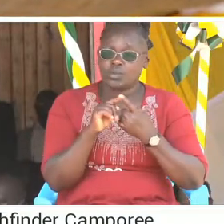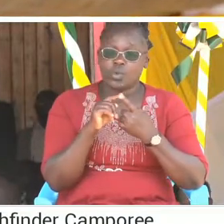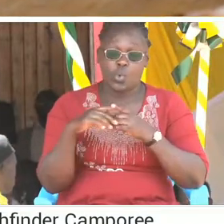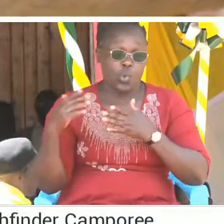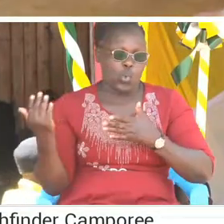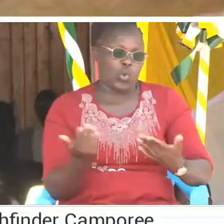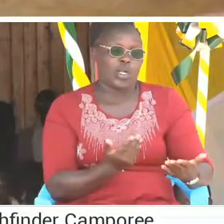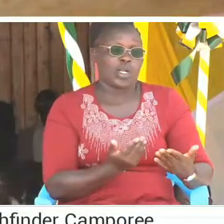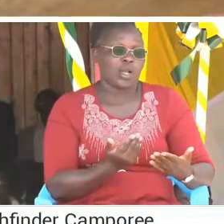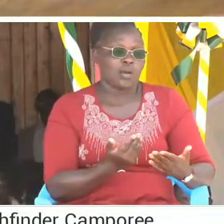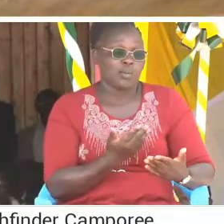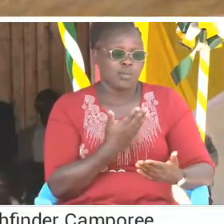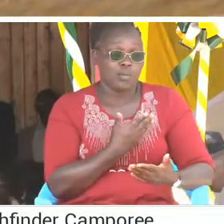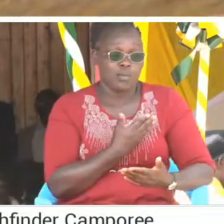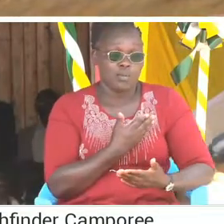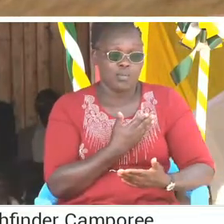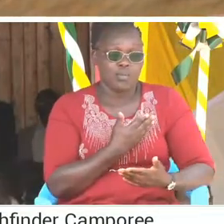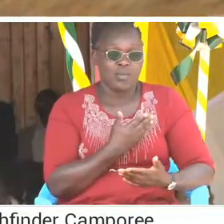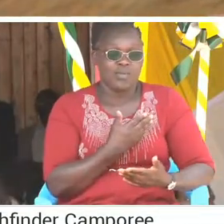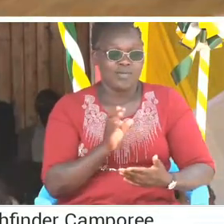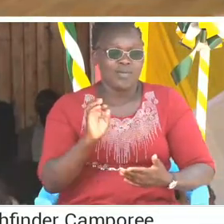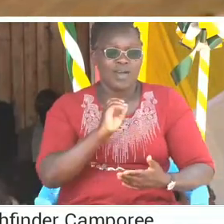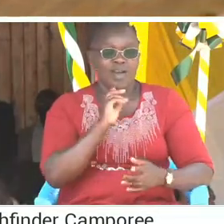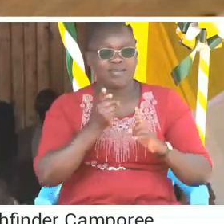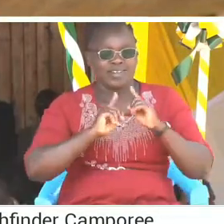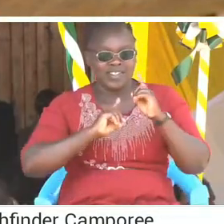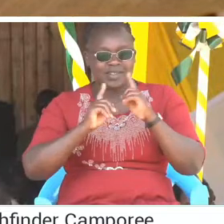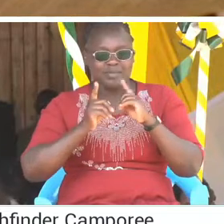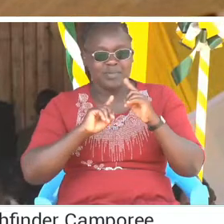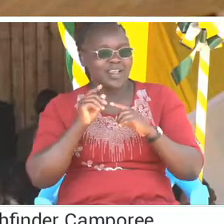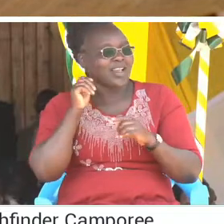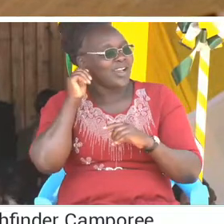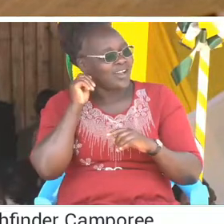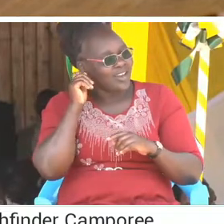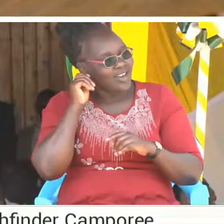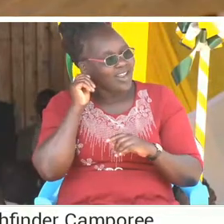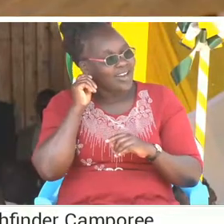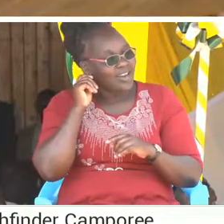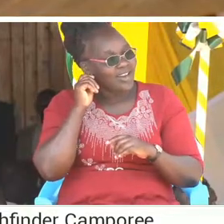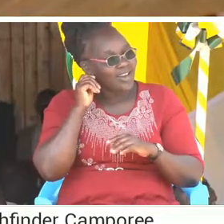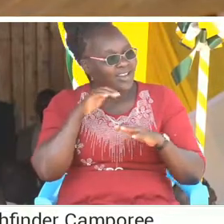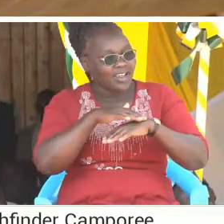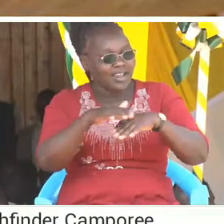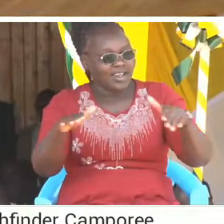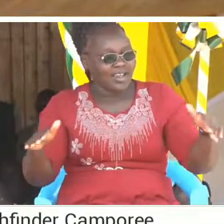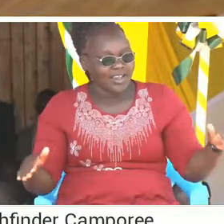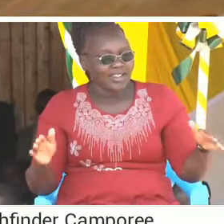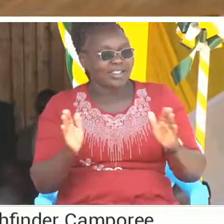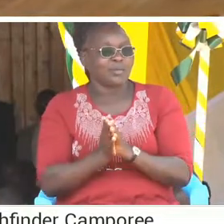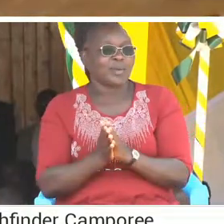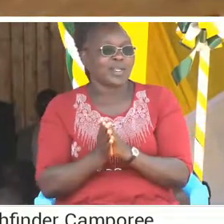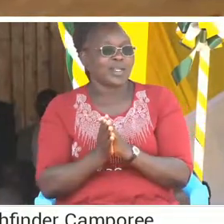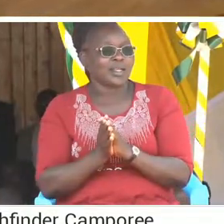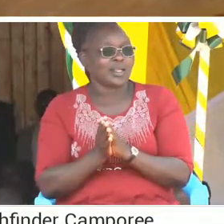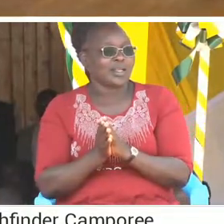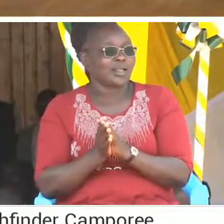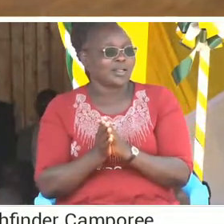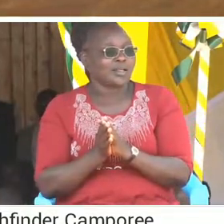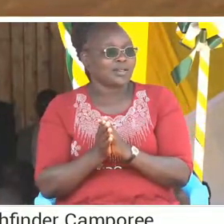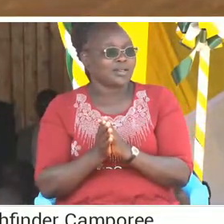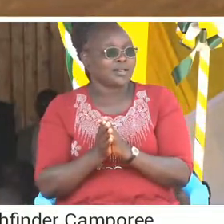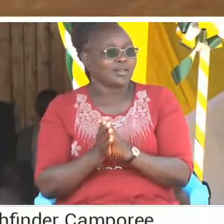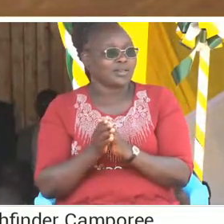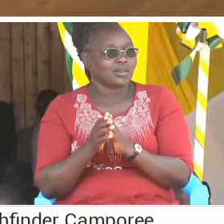kukaribisha speaker wetu ili aweze kutusalamia na kuendelesha kutoka